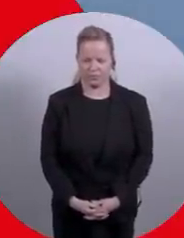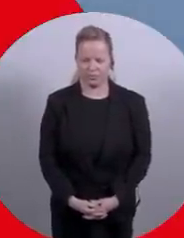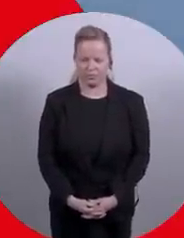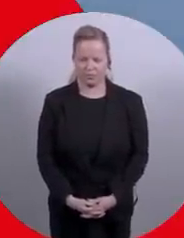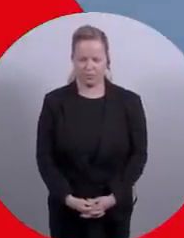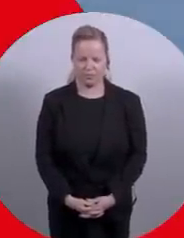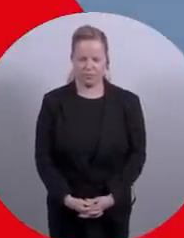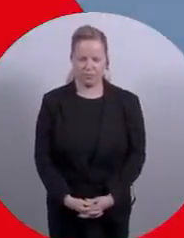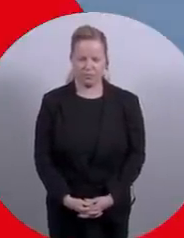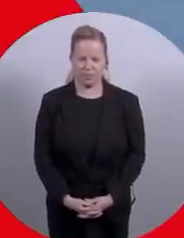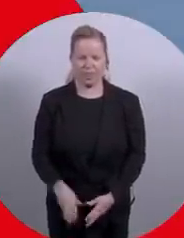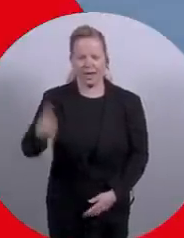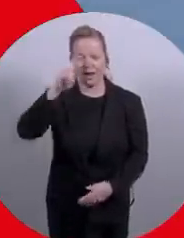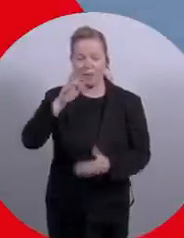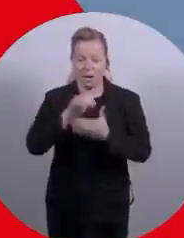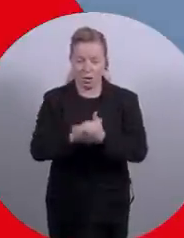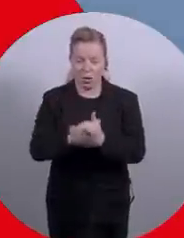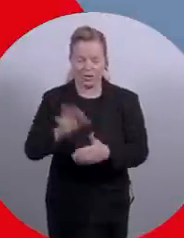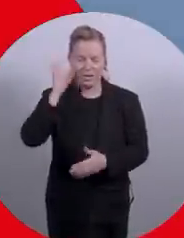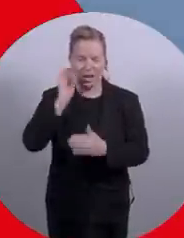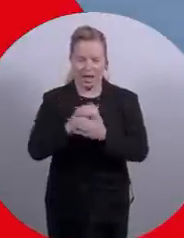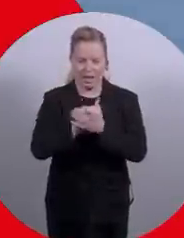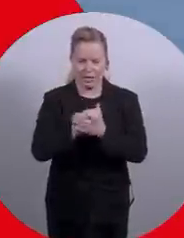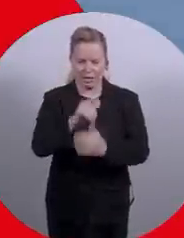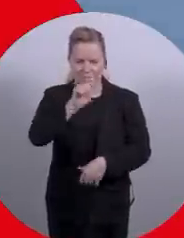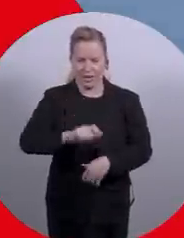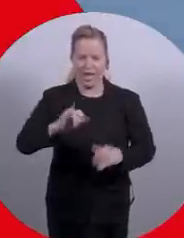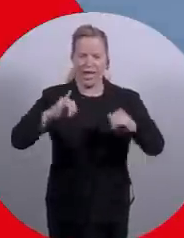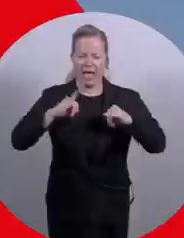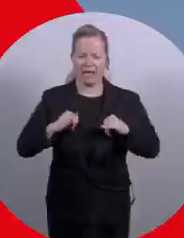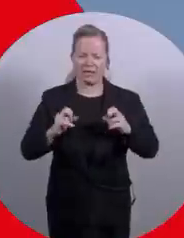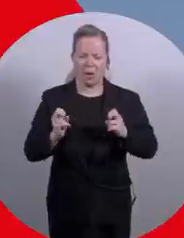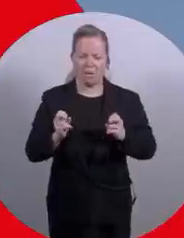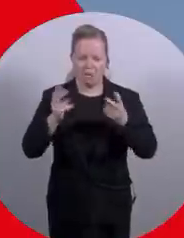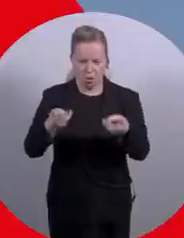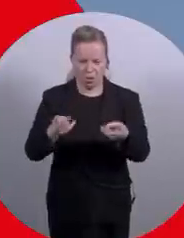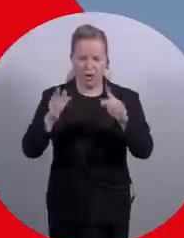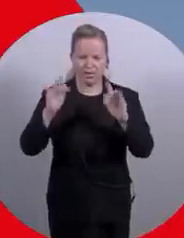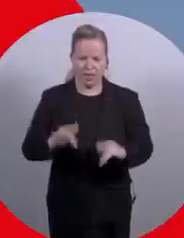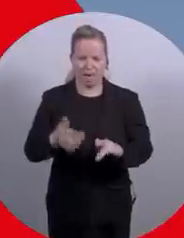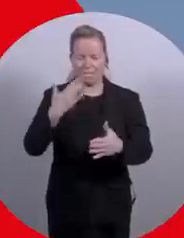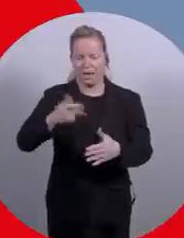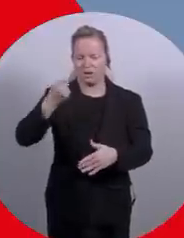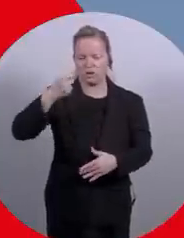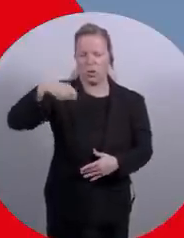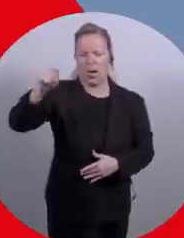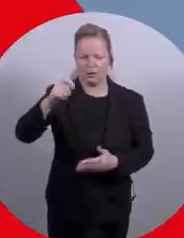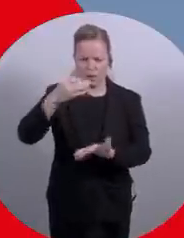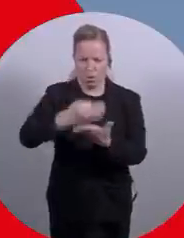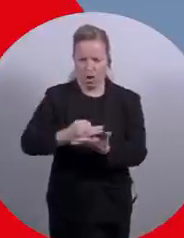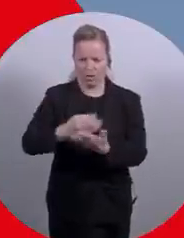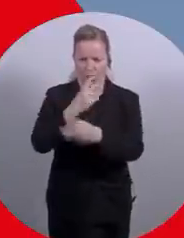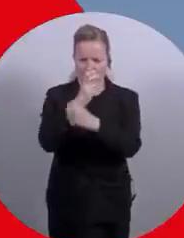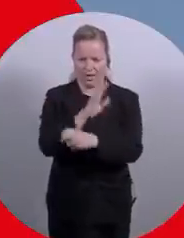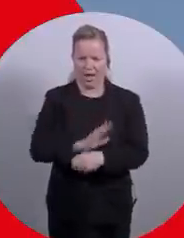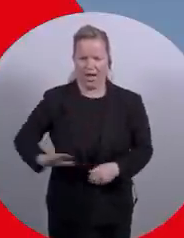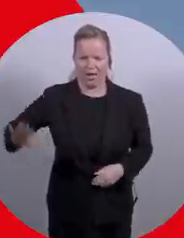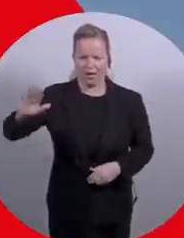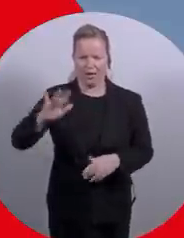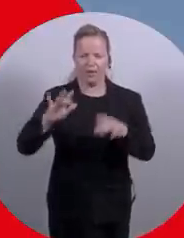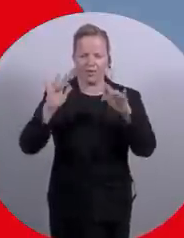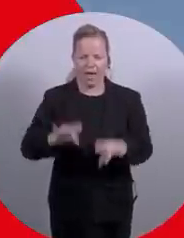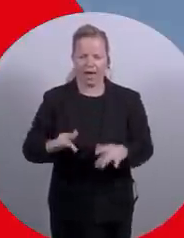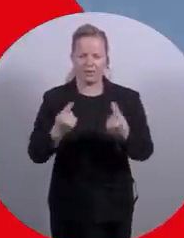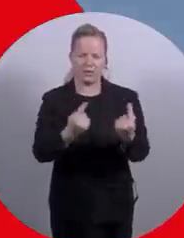liebe liebe Genossinnen und Genossen Innsbruck ist es teuerste Pflaster Österreichs wir haben Situationen wo man